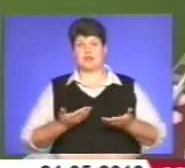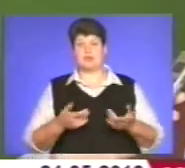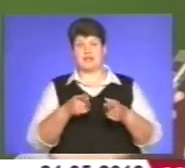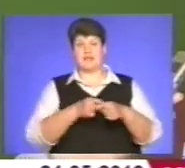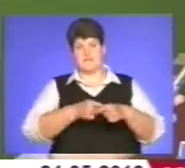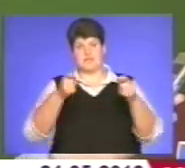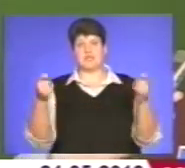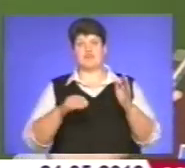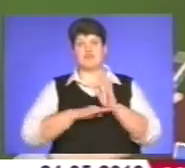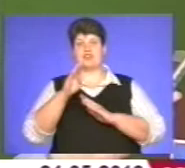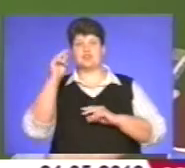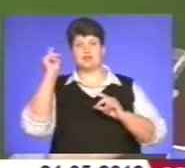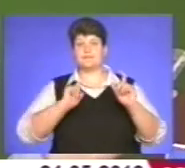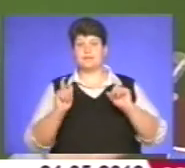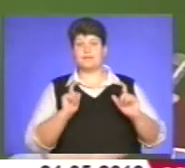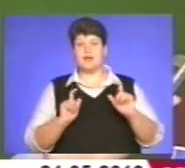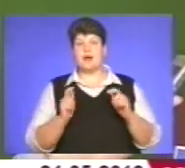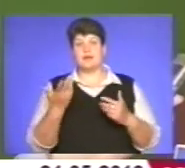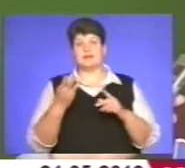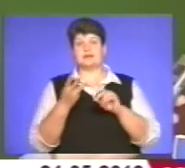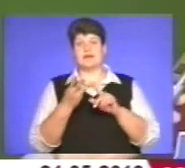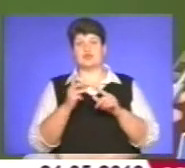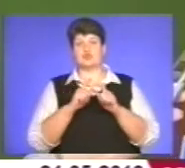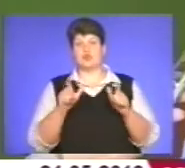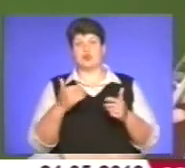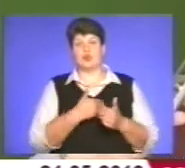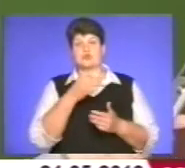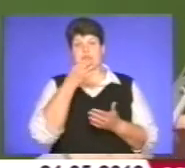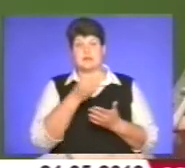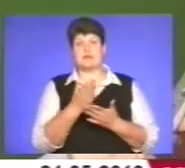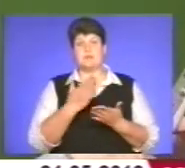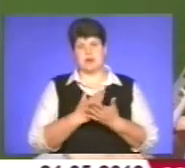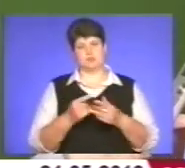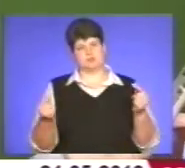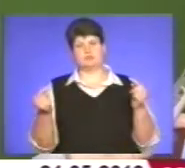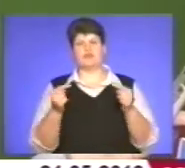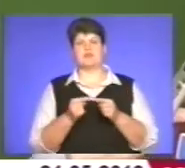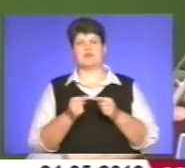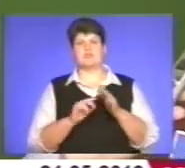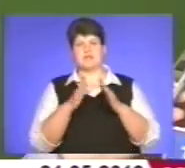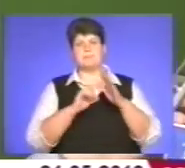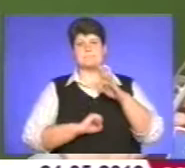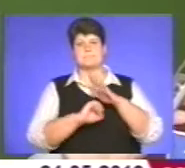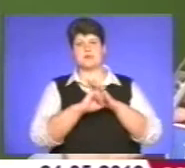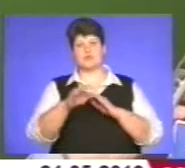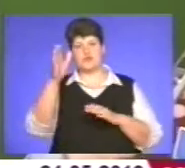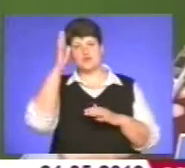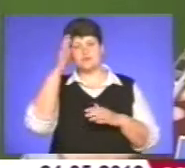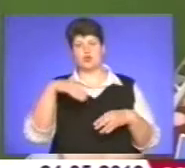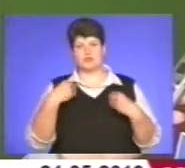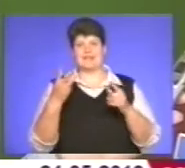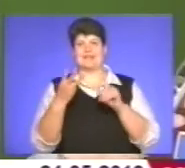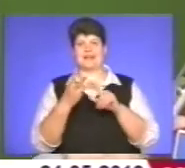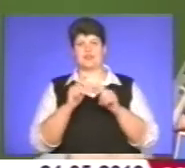вищі навчальні заклади. Але відносно третьої школи хочу сказати, що маю певну впевненість в тій базовій освіті, яку дає саме